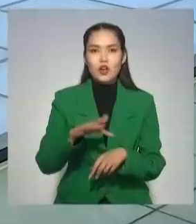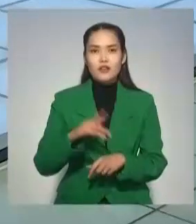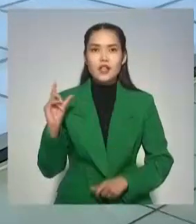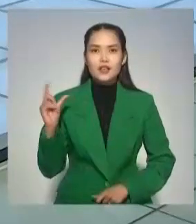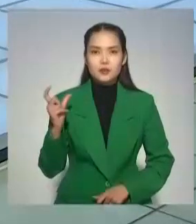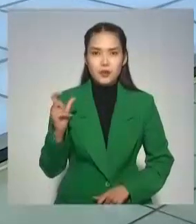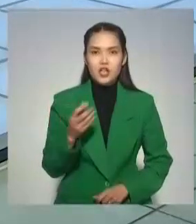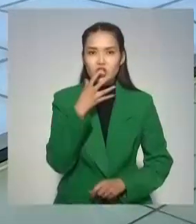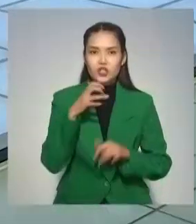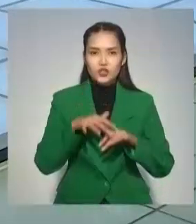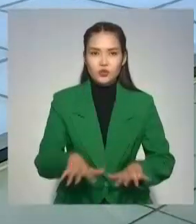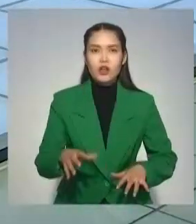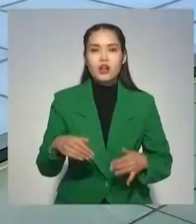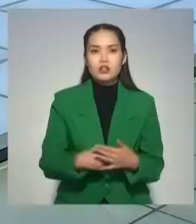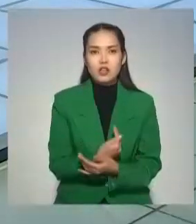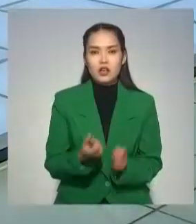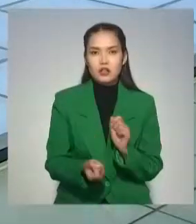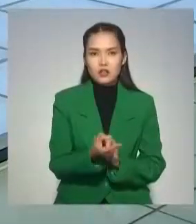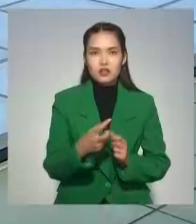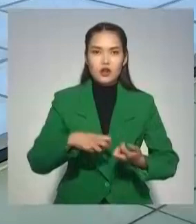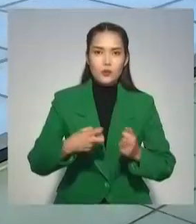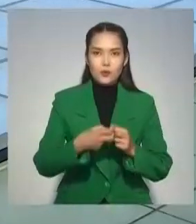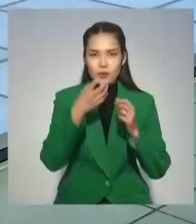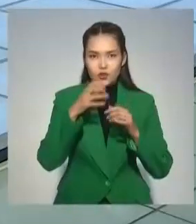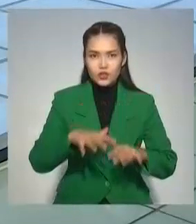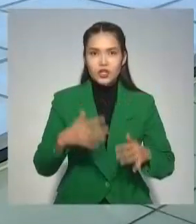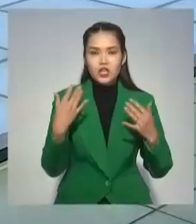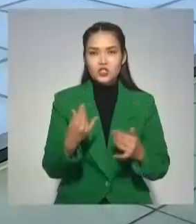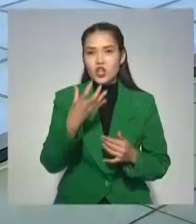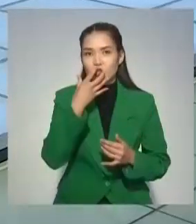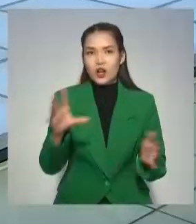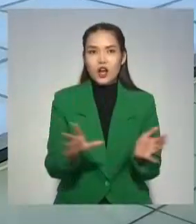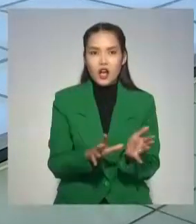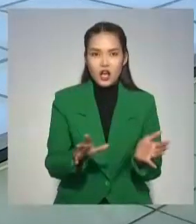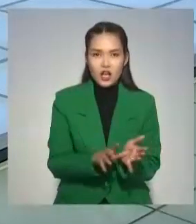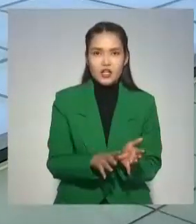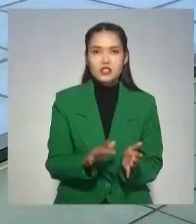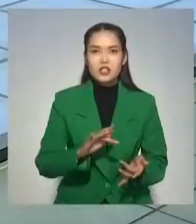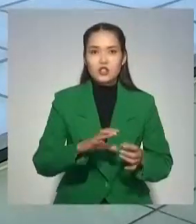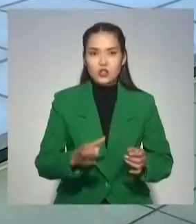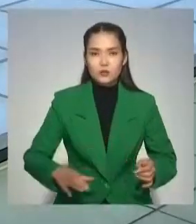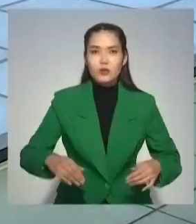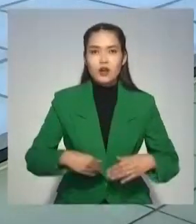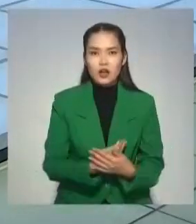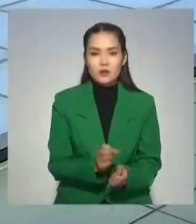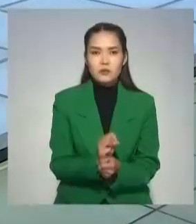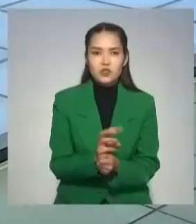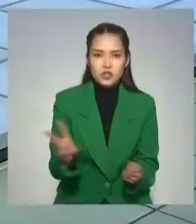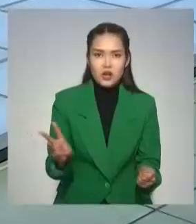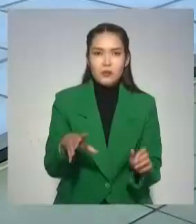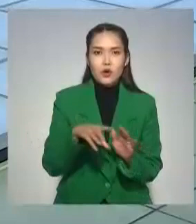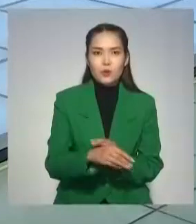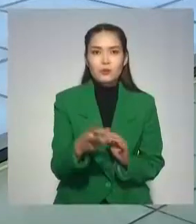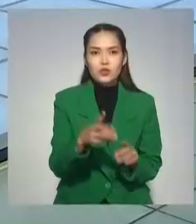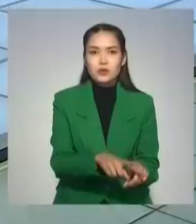Екібастұзда жылу қазандық тағы істен шықты. Бұл жолы жылу электр орталығының желілік құбырының тығыны жарылып кеткен. Салдарынан